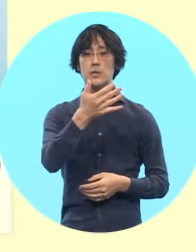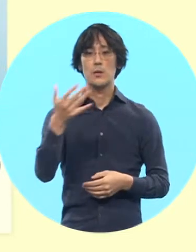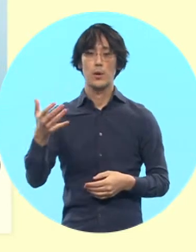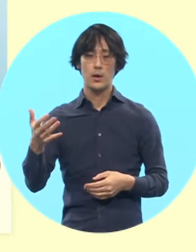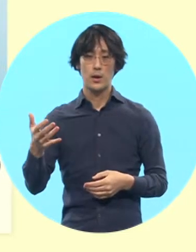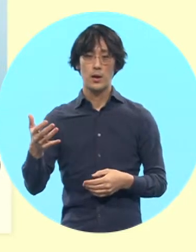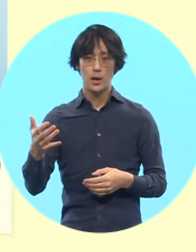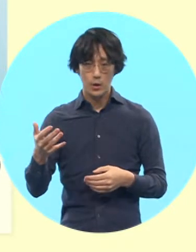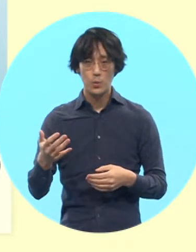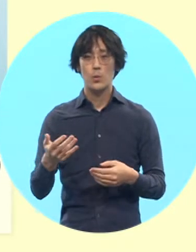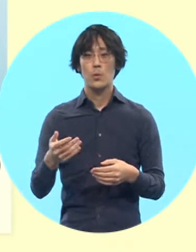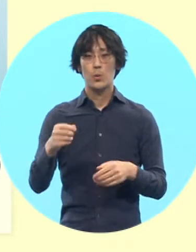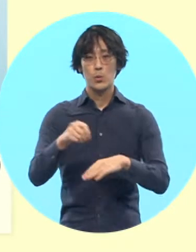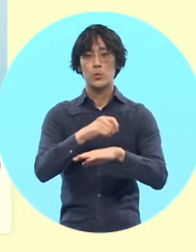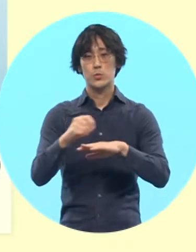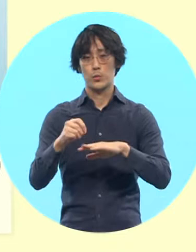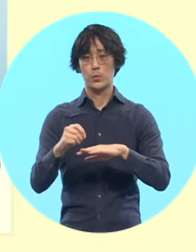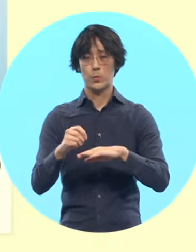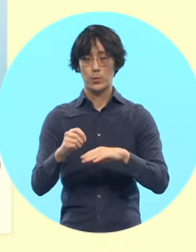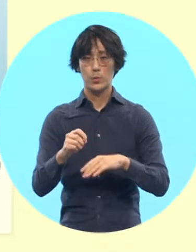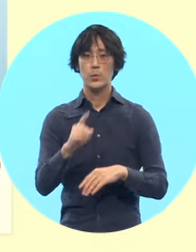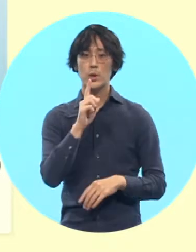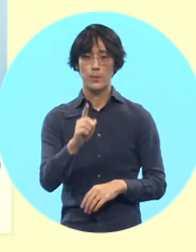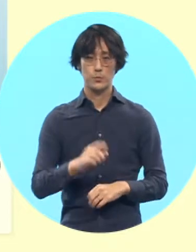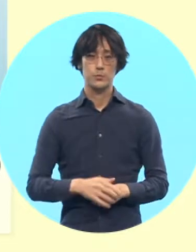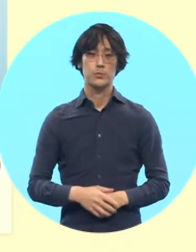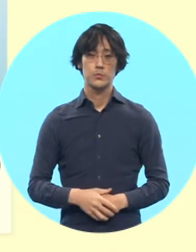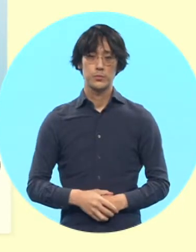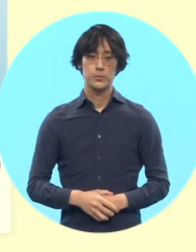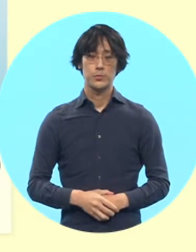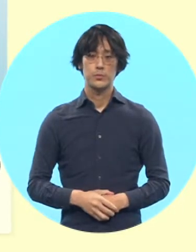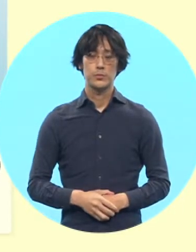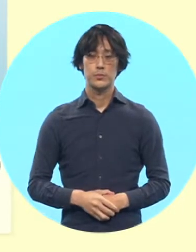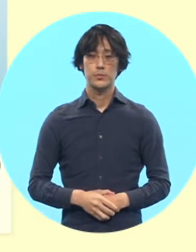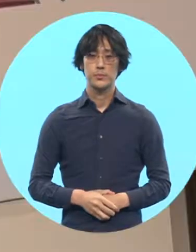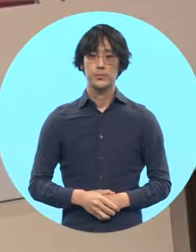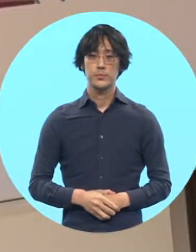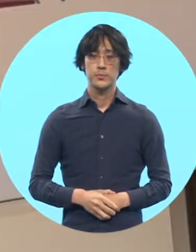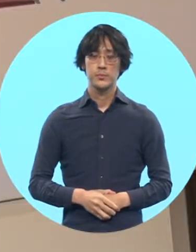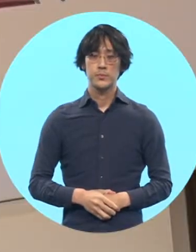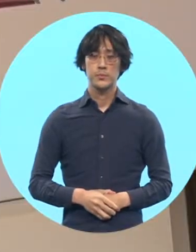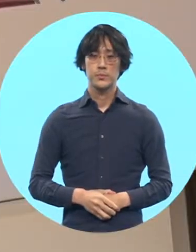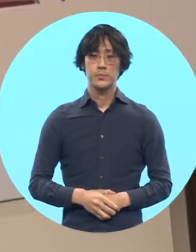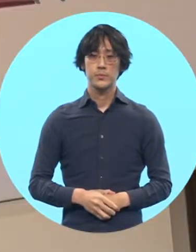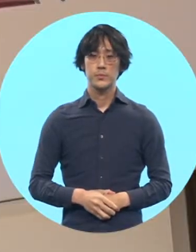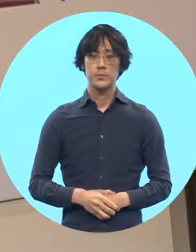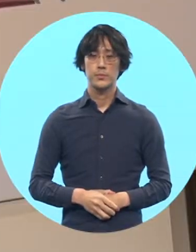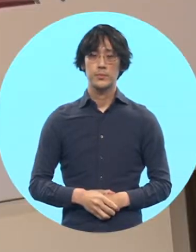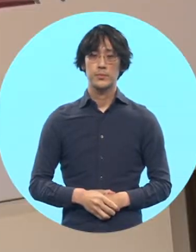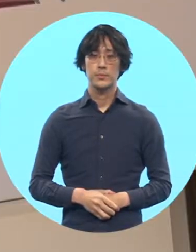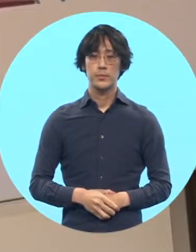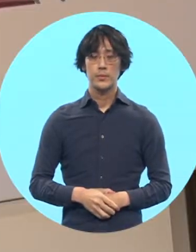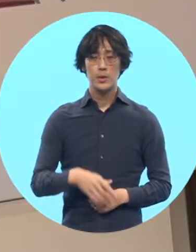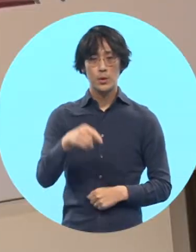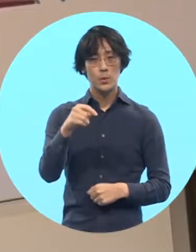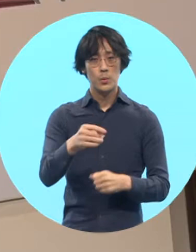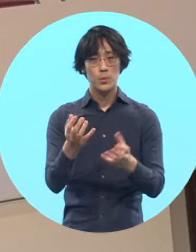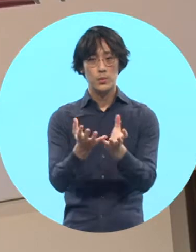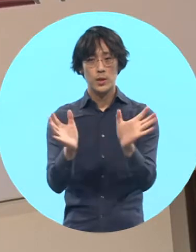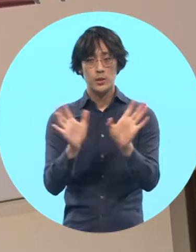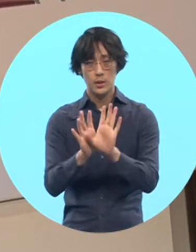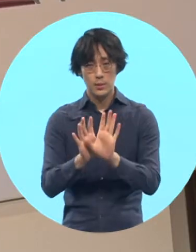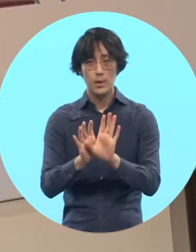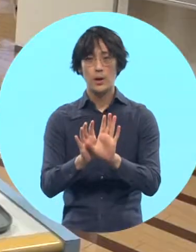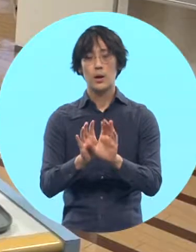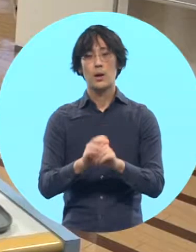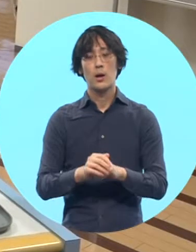沢ならではの特徴ということができると思います。 そうなんですか。ではこの金沢国際交流財